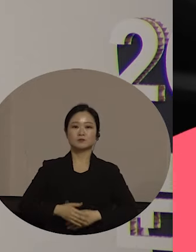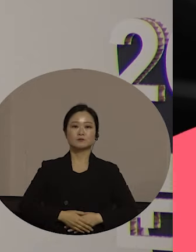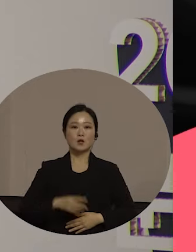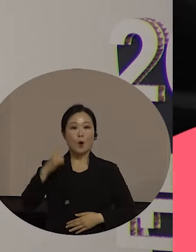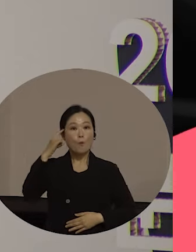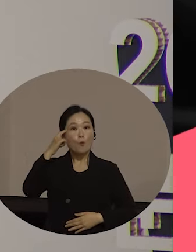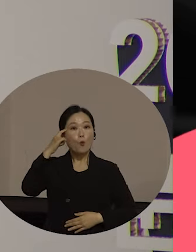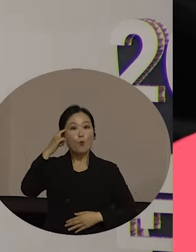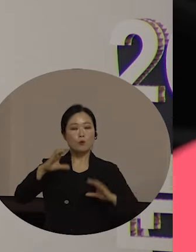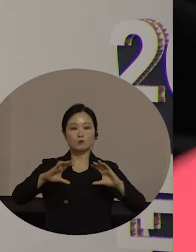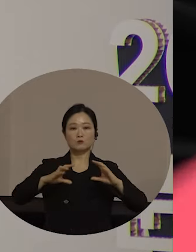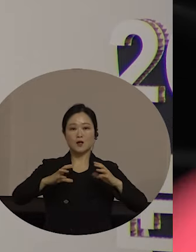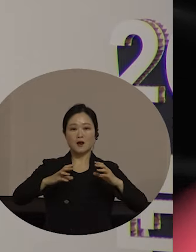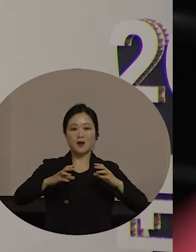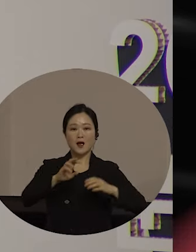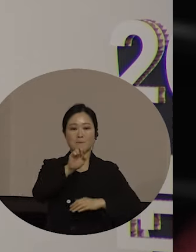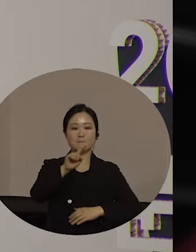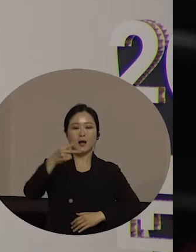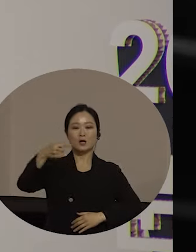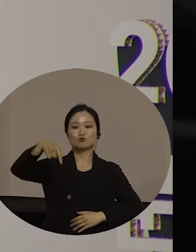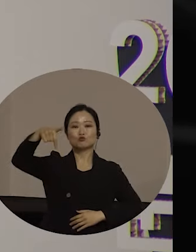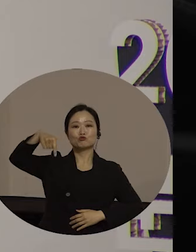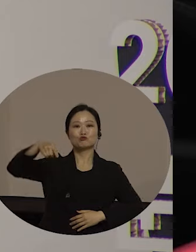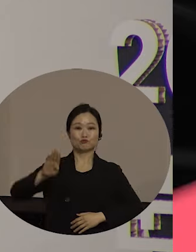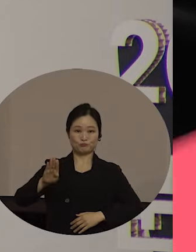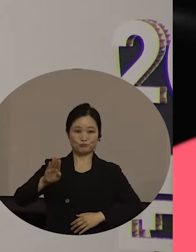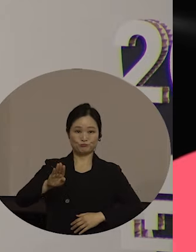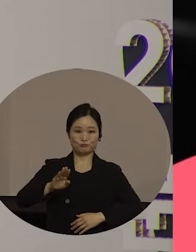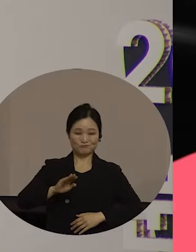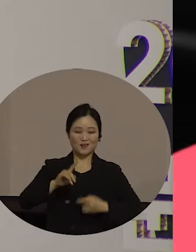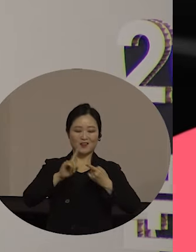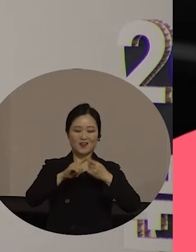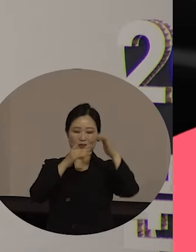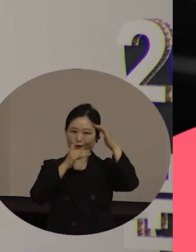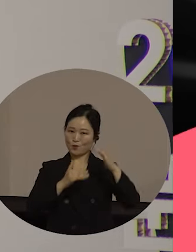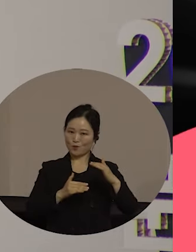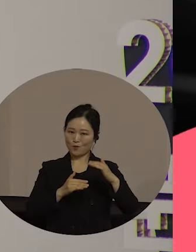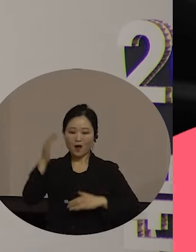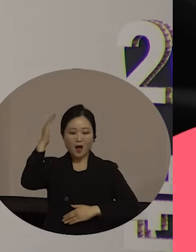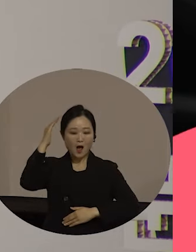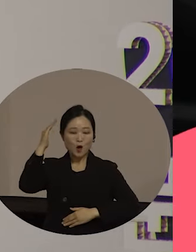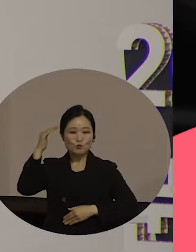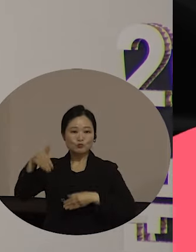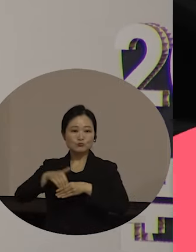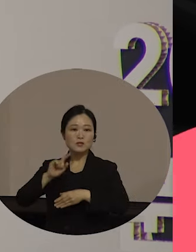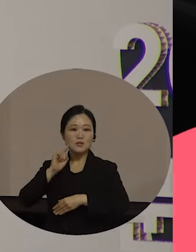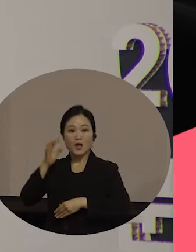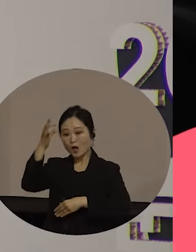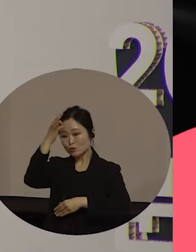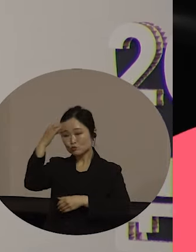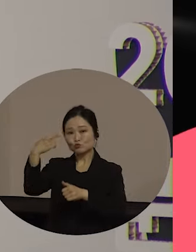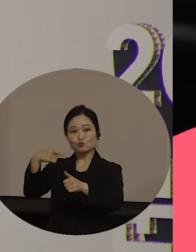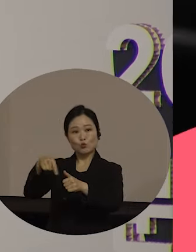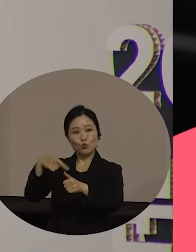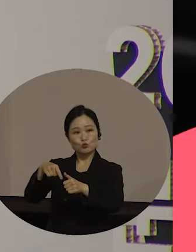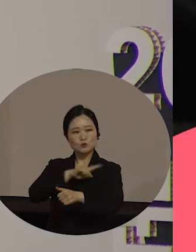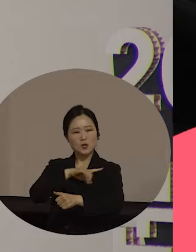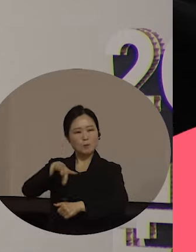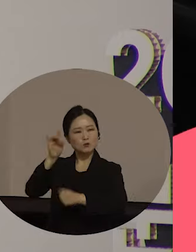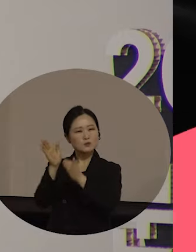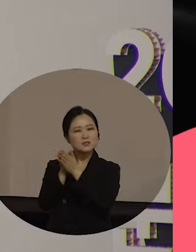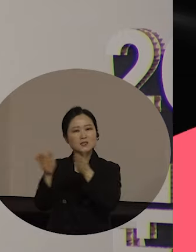몽골리아 같은 경우는 마두금 얘기에서 우리도 아시겠지만 우리나라 문화예술 교육이, 학교 문화예술 교육이 제일 먼저 시작된